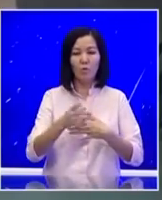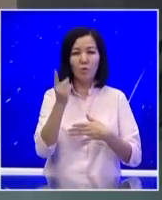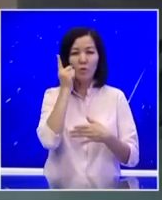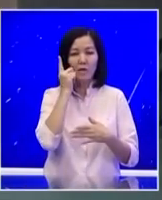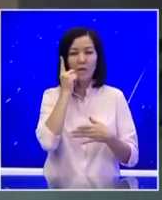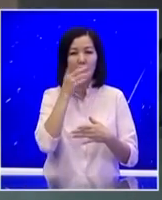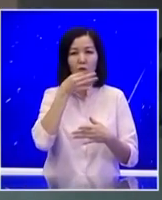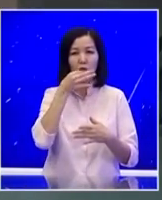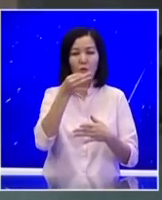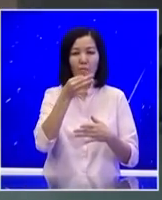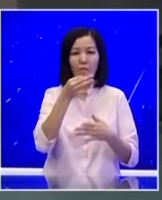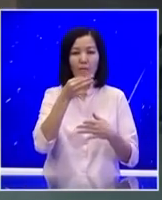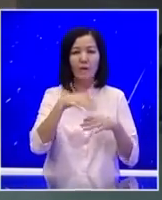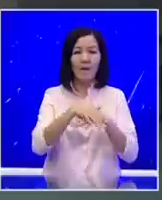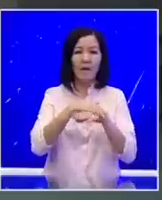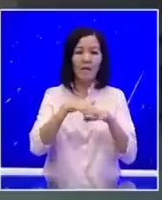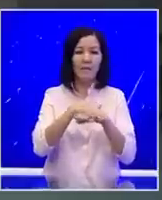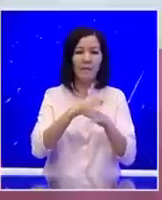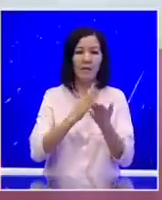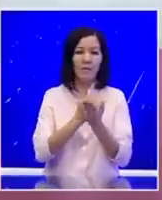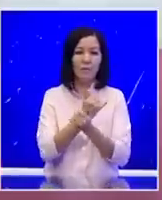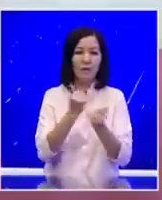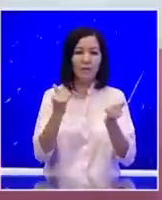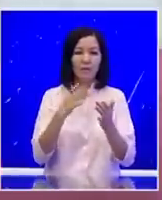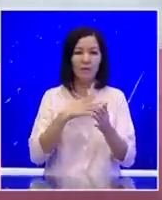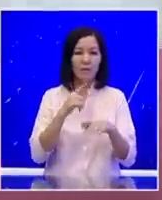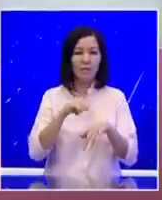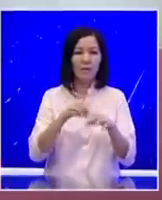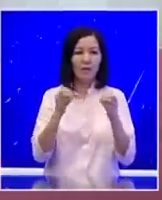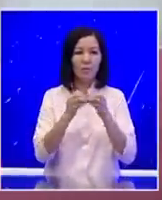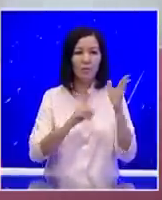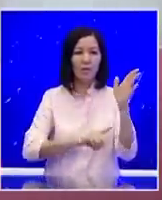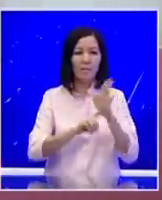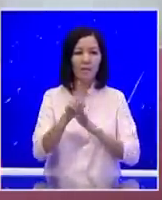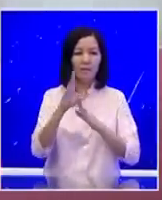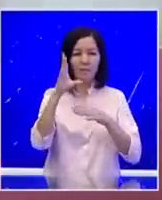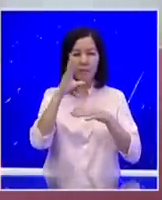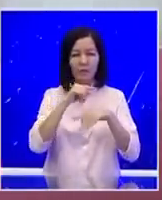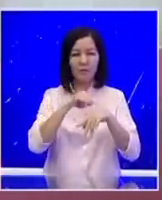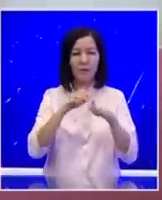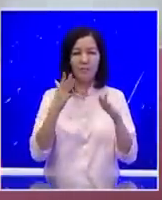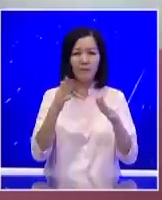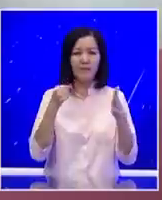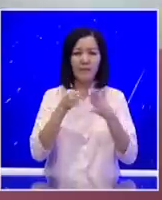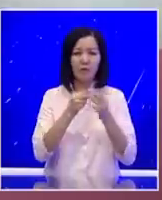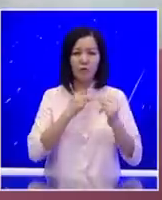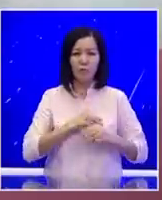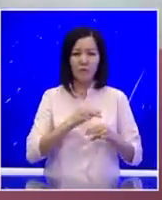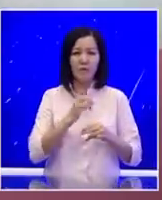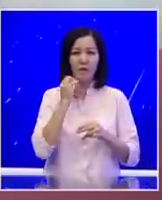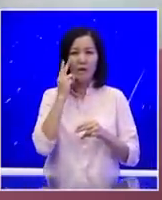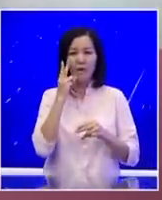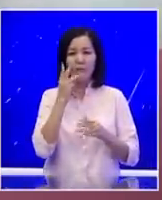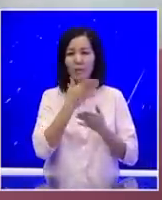ретінде үйде отырып тұрғындарға кеңес береді. Сағат 10-нан бастап кешкі сағат 5-ке дейін жұмыс жасаймыз. Түскі